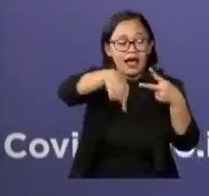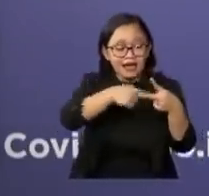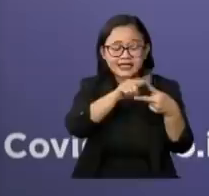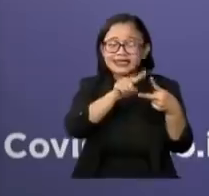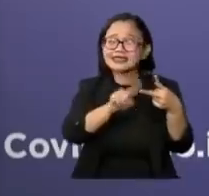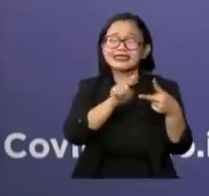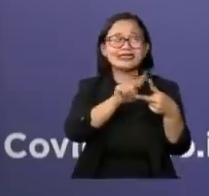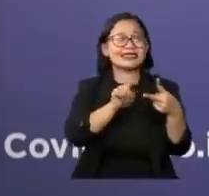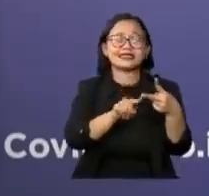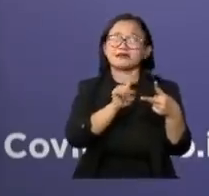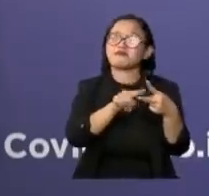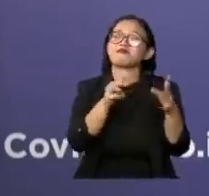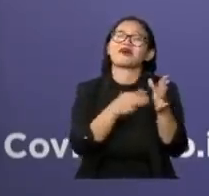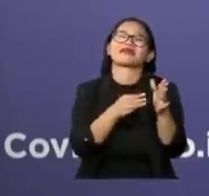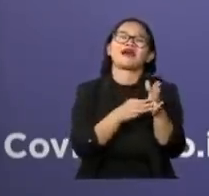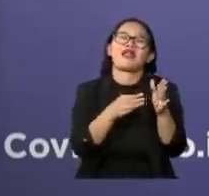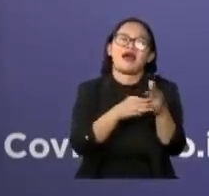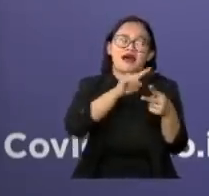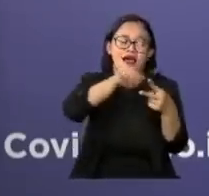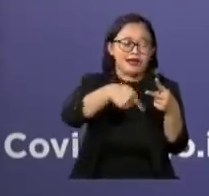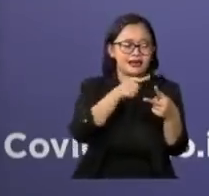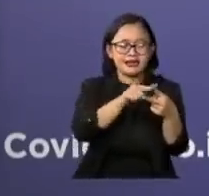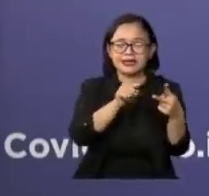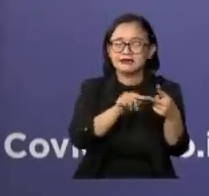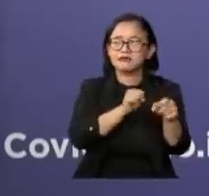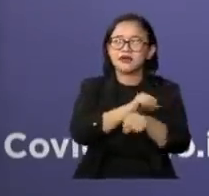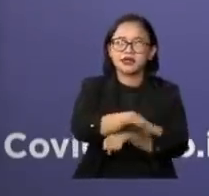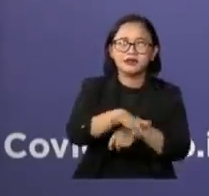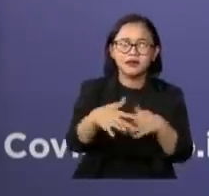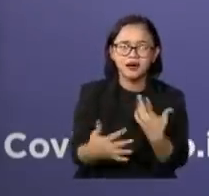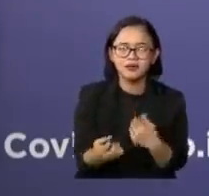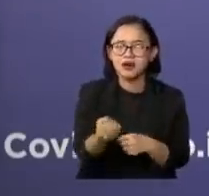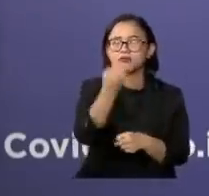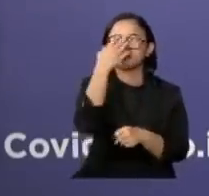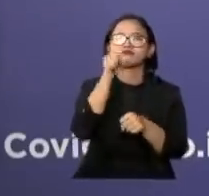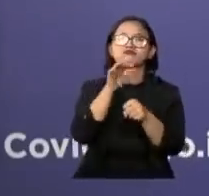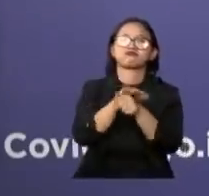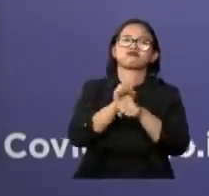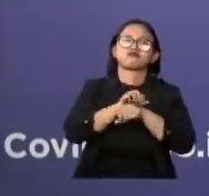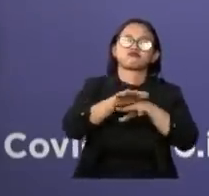menyebabkan penularan. Oleh karena itu sekali lagi kita harus meyakini ini,